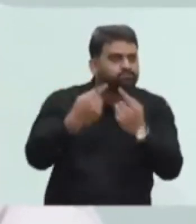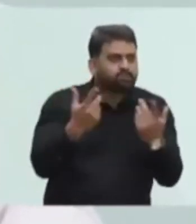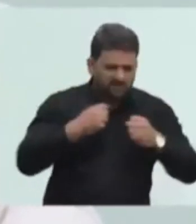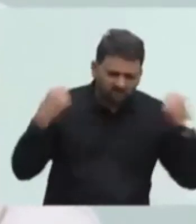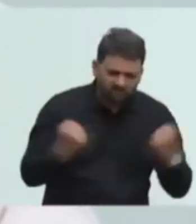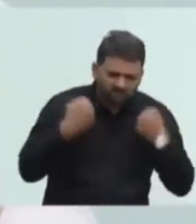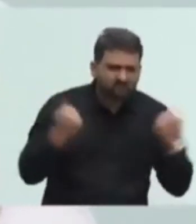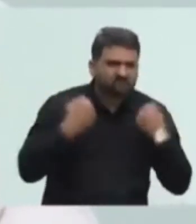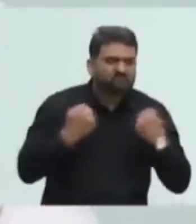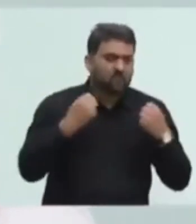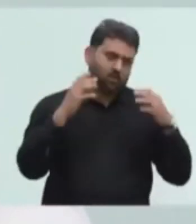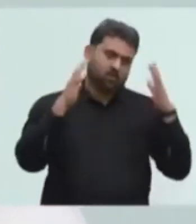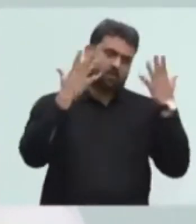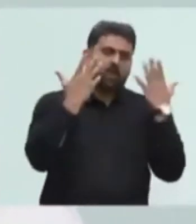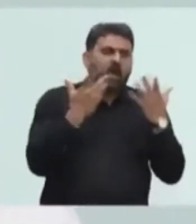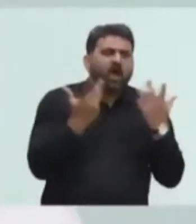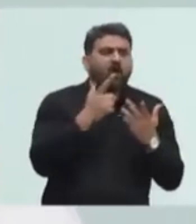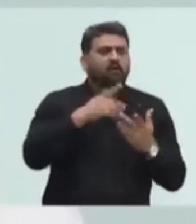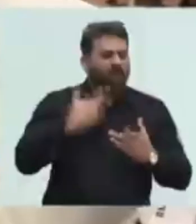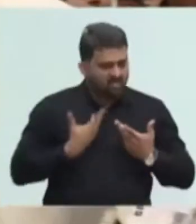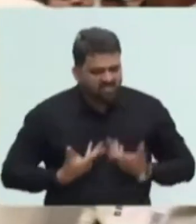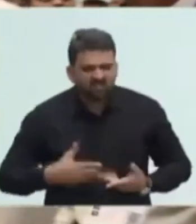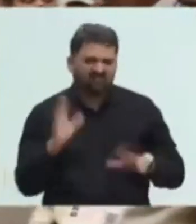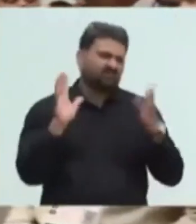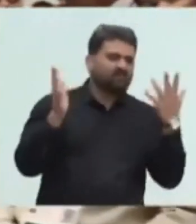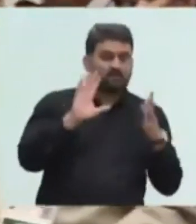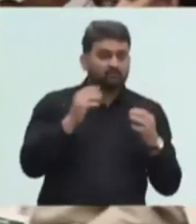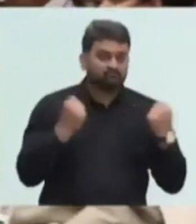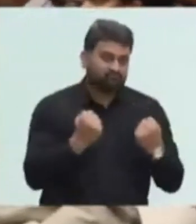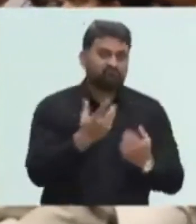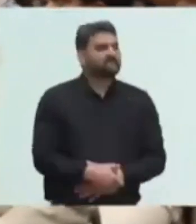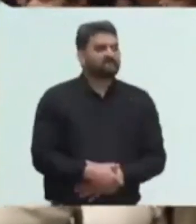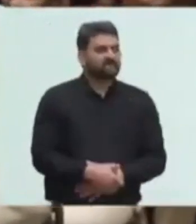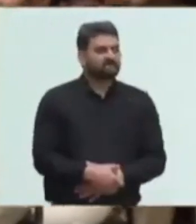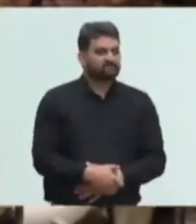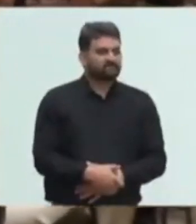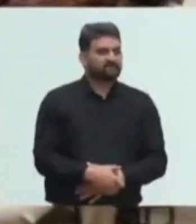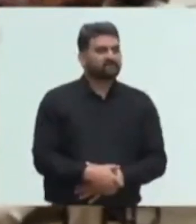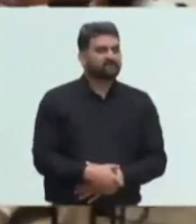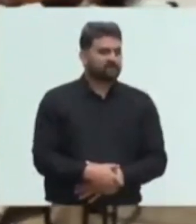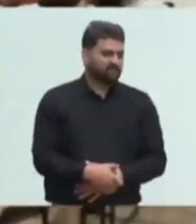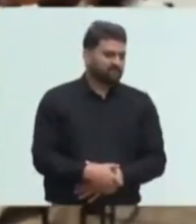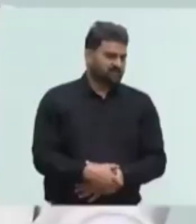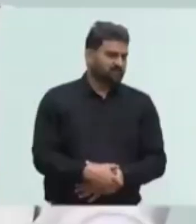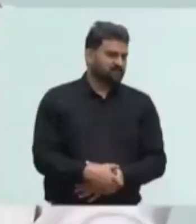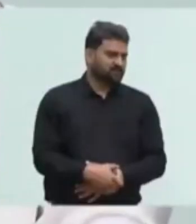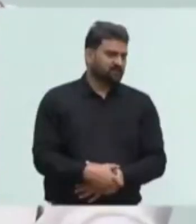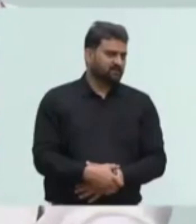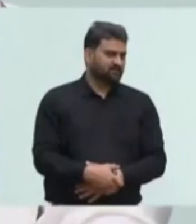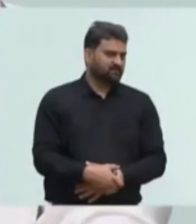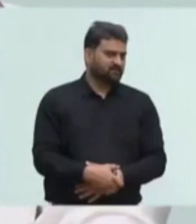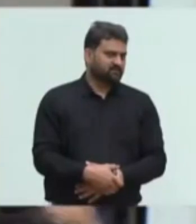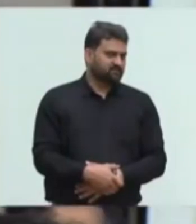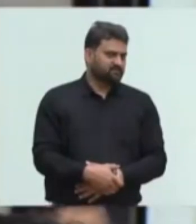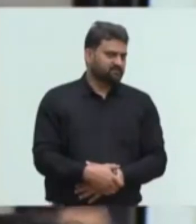समय से जी-जान से खेलते रहना कभी थकना नहीं आप सच में बहुत छोटा था तो